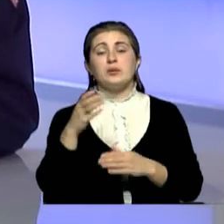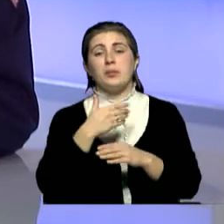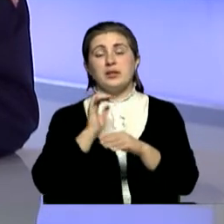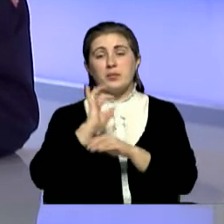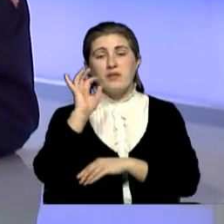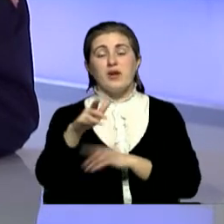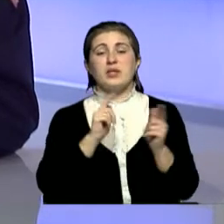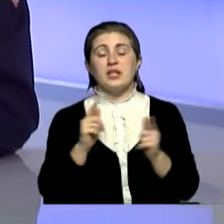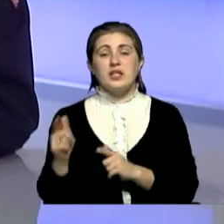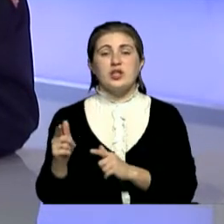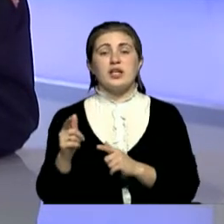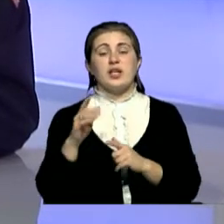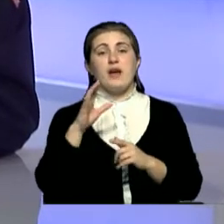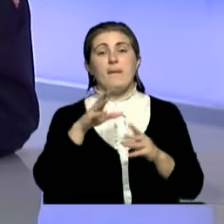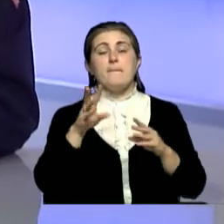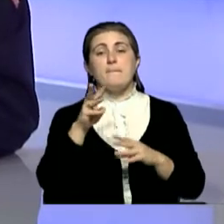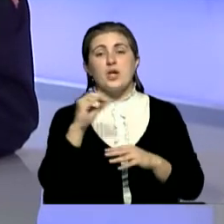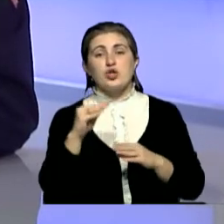соглашением межправительственным между